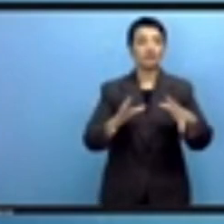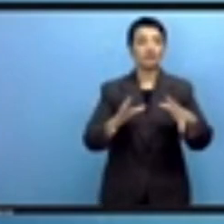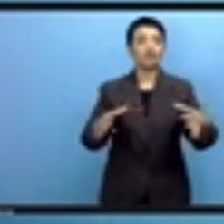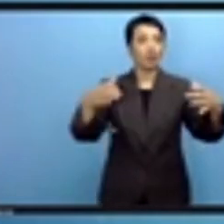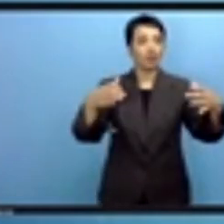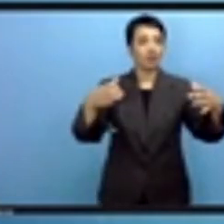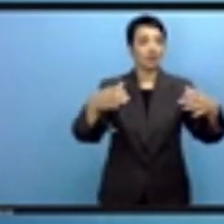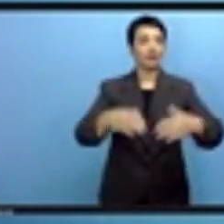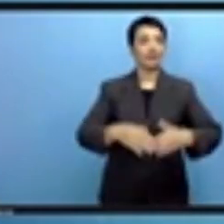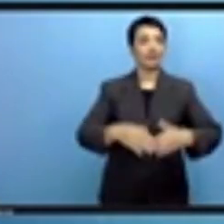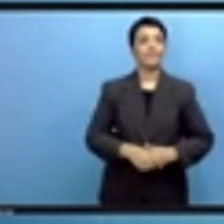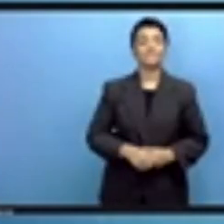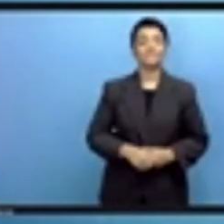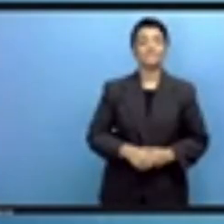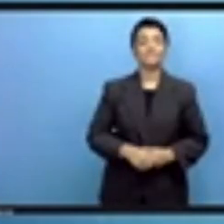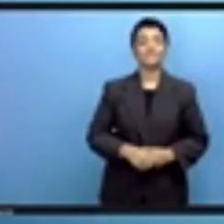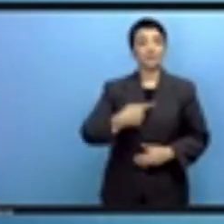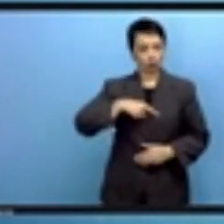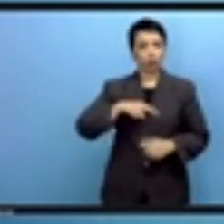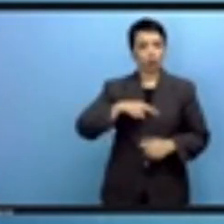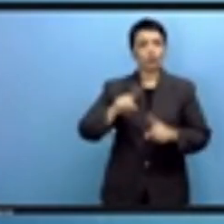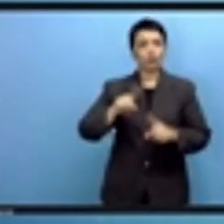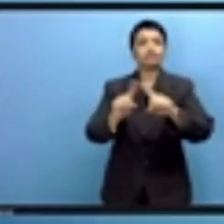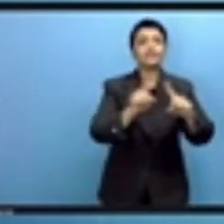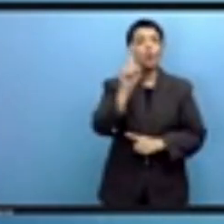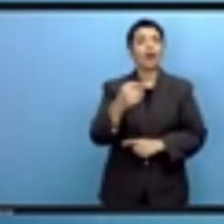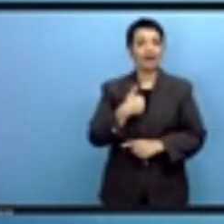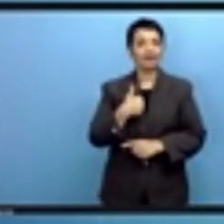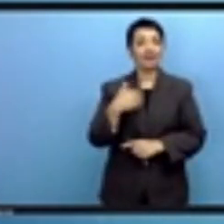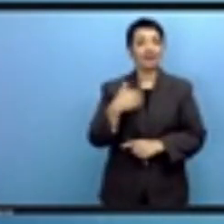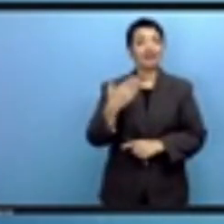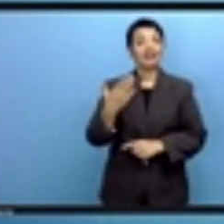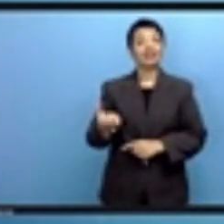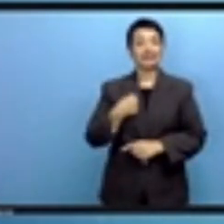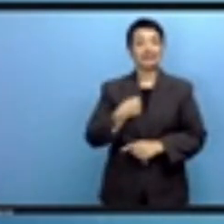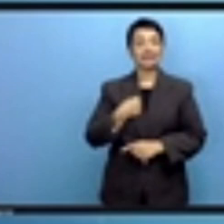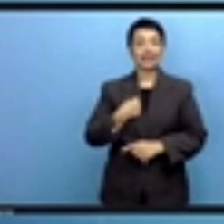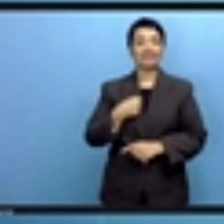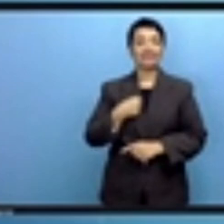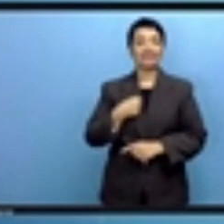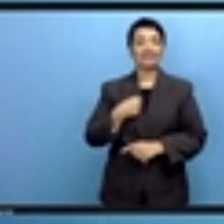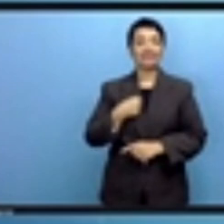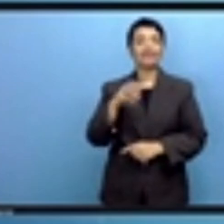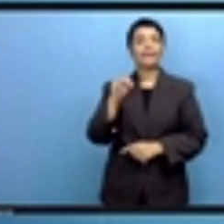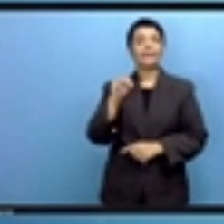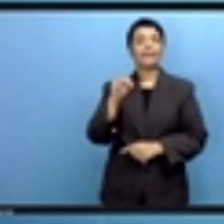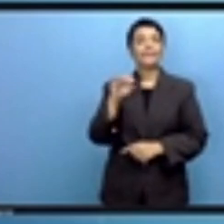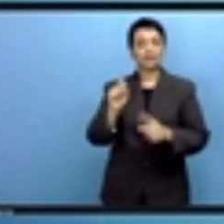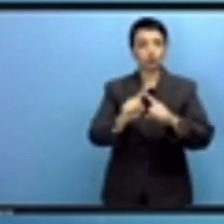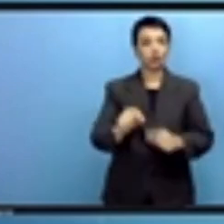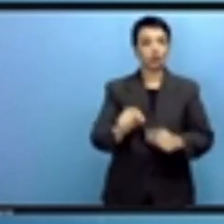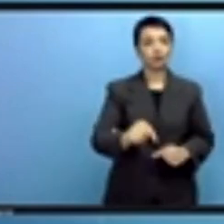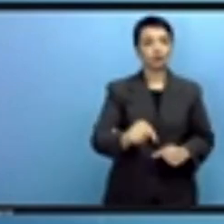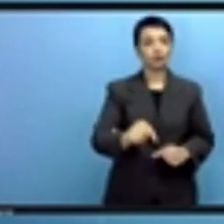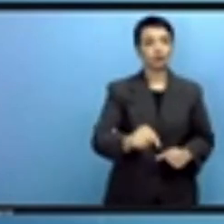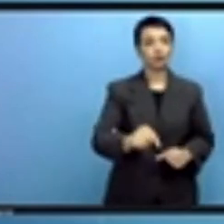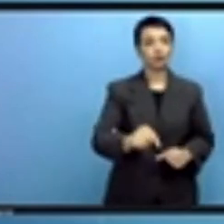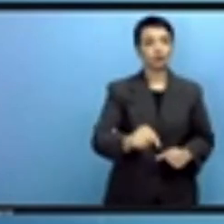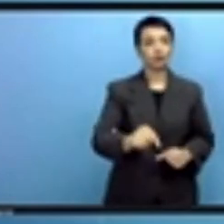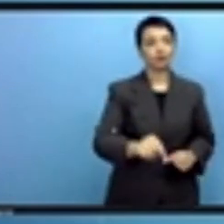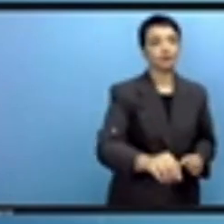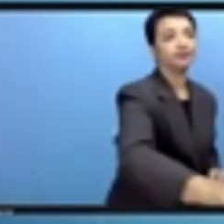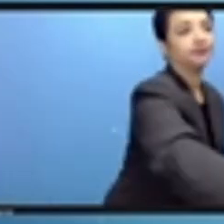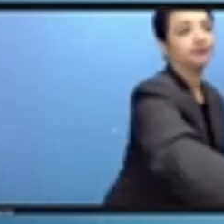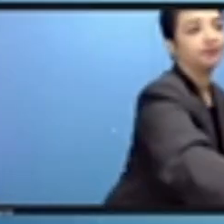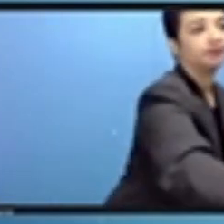全、自由、开放和兼容的数字未来，为所有人提供这样一个未来。